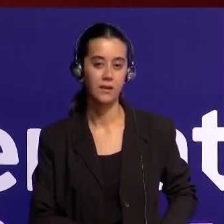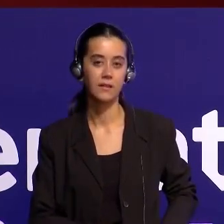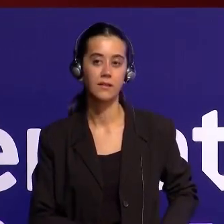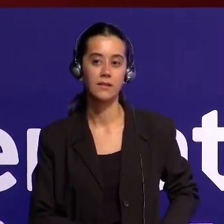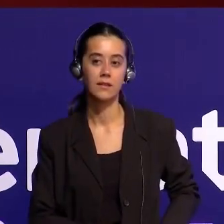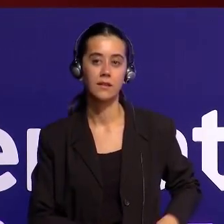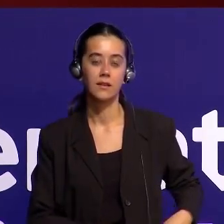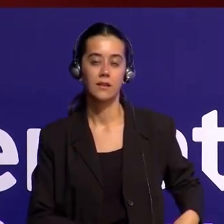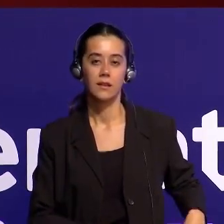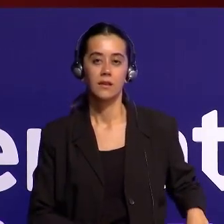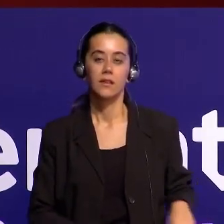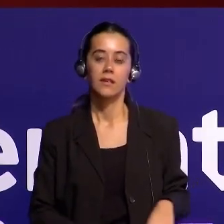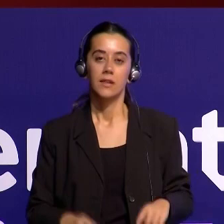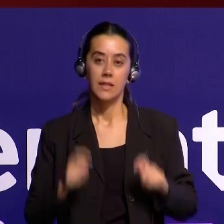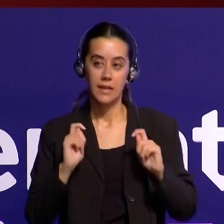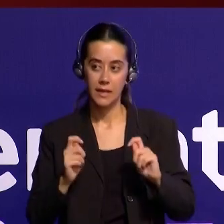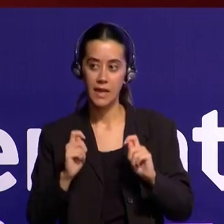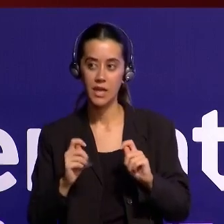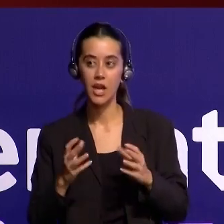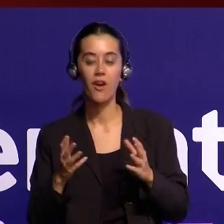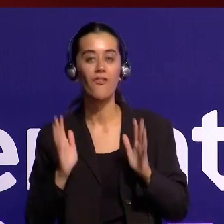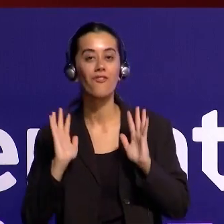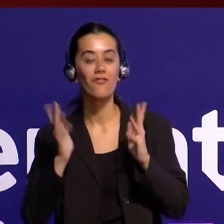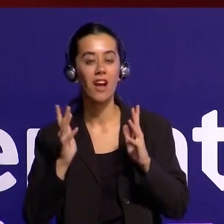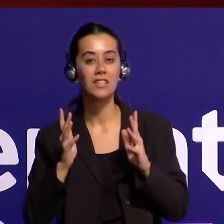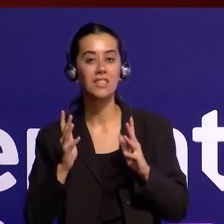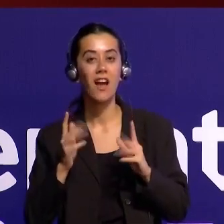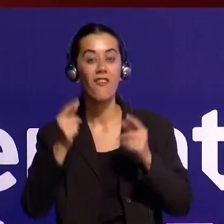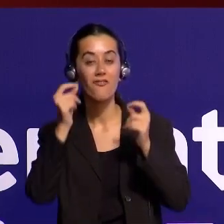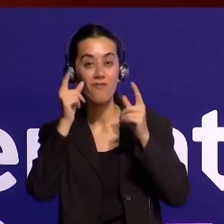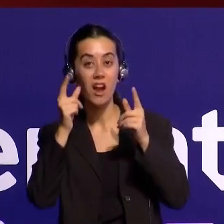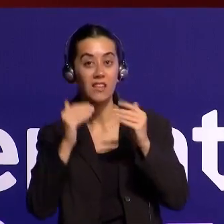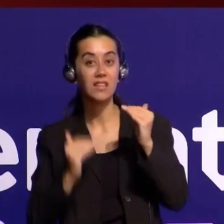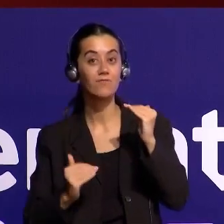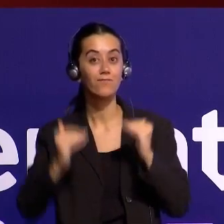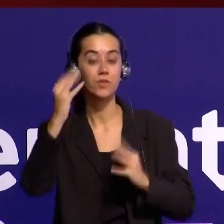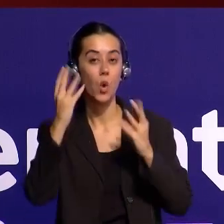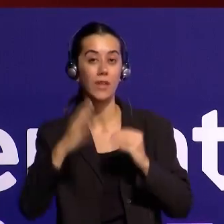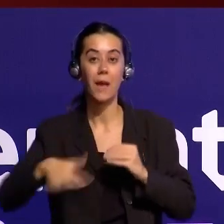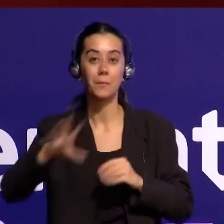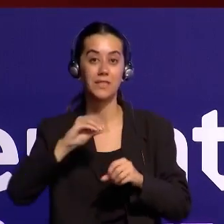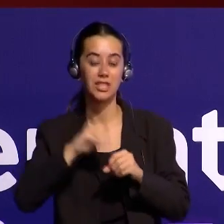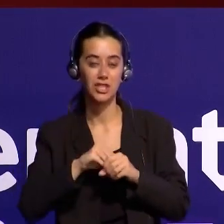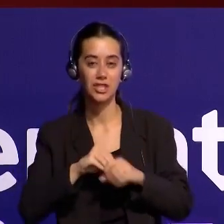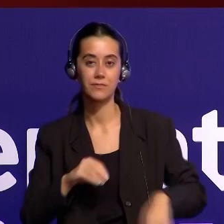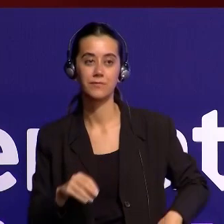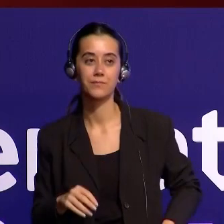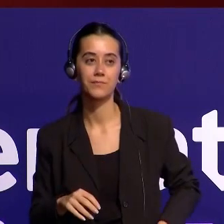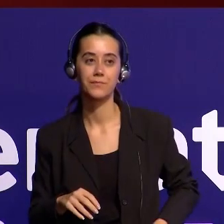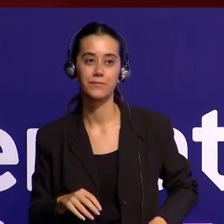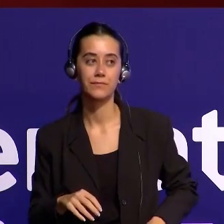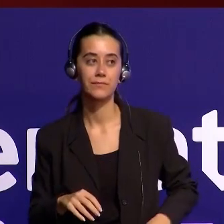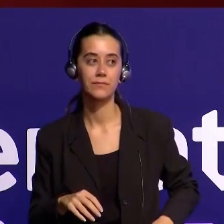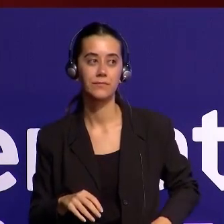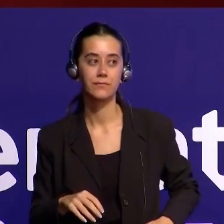dönüşmüş olanlar var. Gerçekten çok ama çok farkındalık arttırıcı oldu hepimiz açısından, hepiniz açısından.